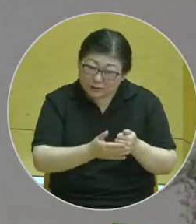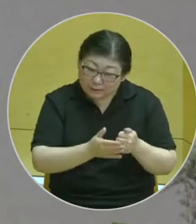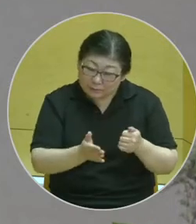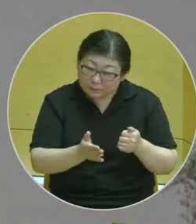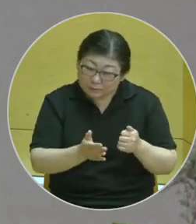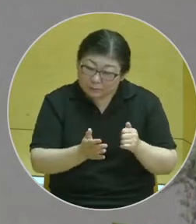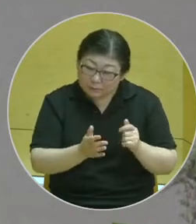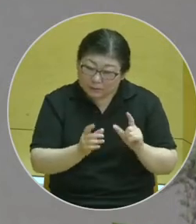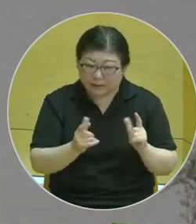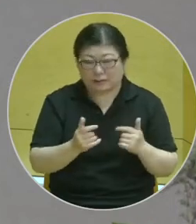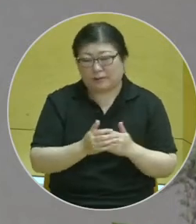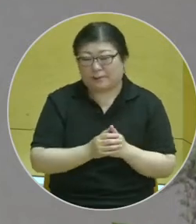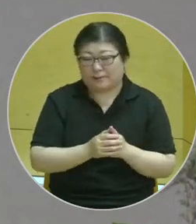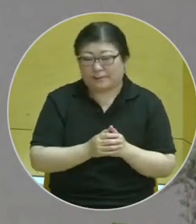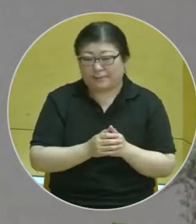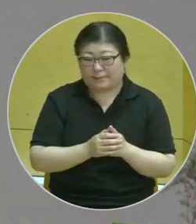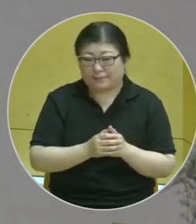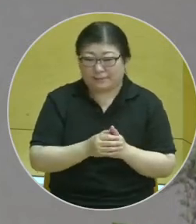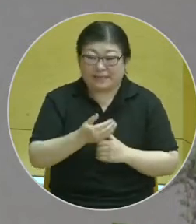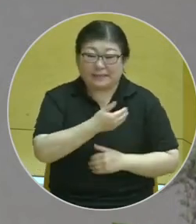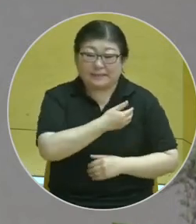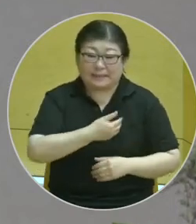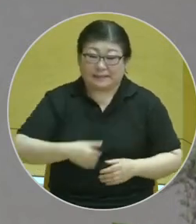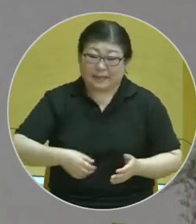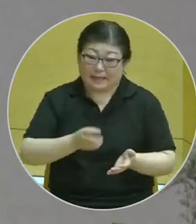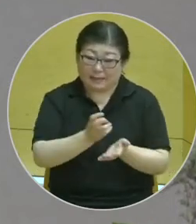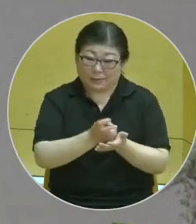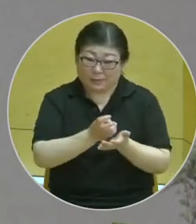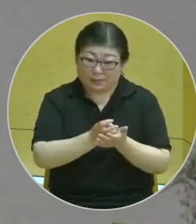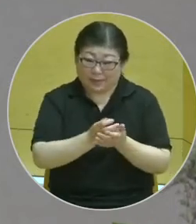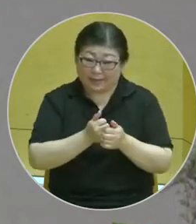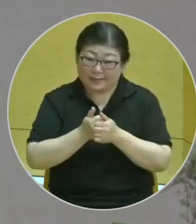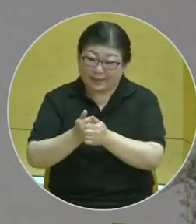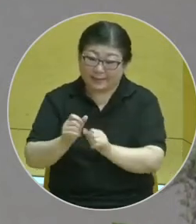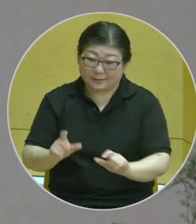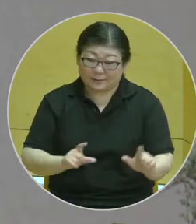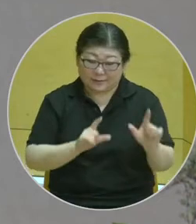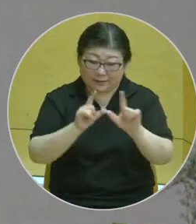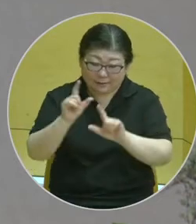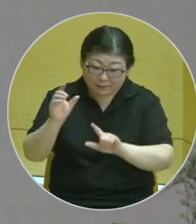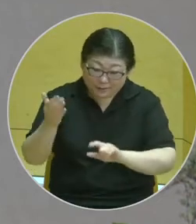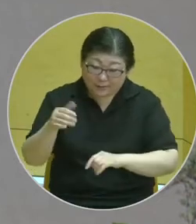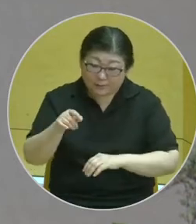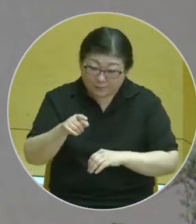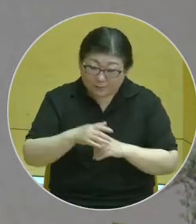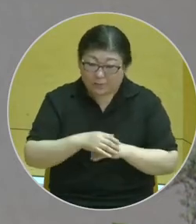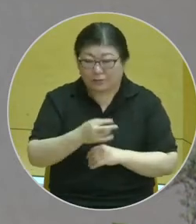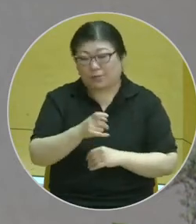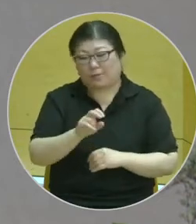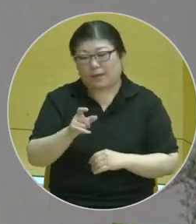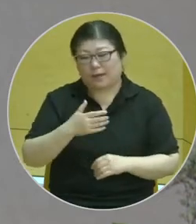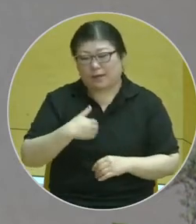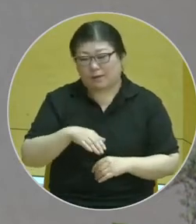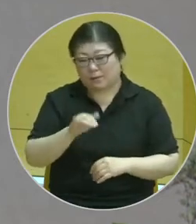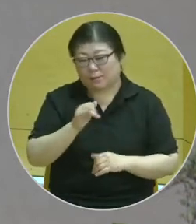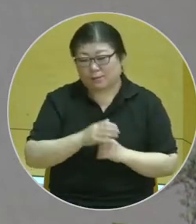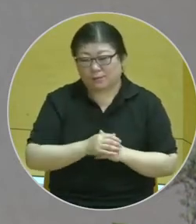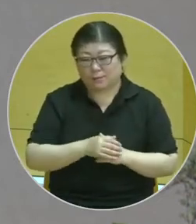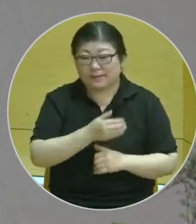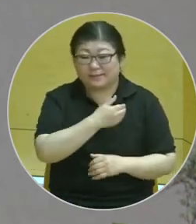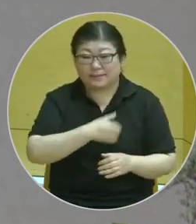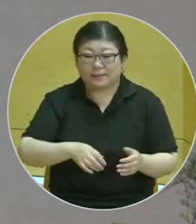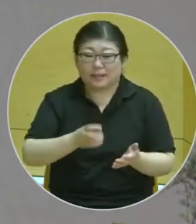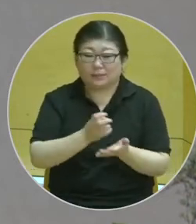이 제자의 도리 가 도리를 따라서 살아야 된다는 것을 이 더 많은 알고 있었습니다 제자의 도리 가